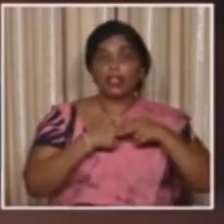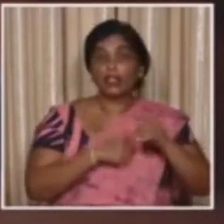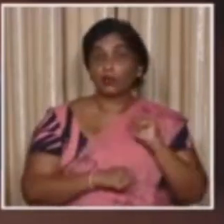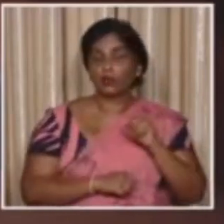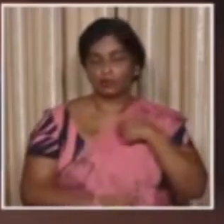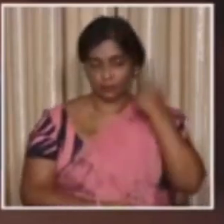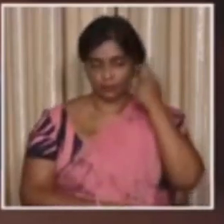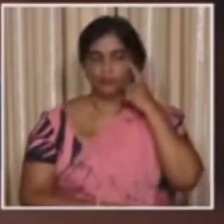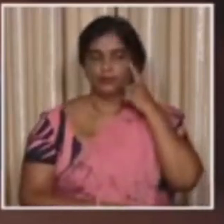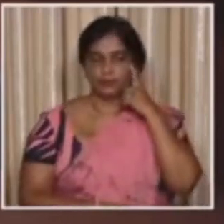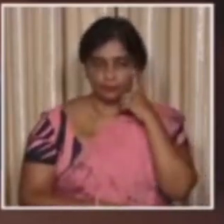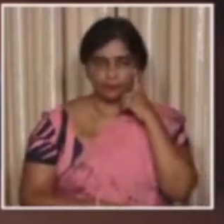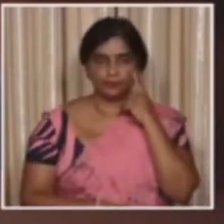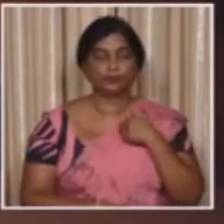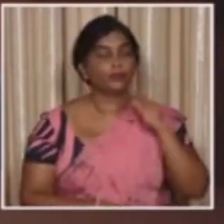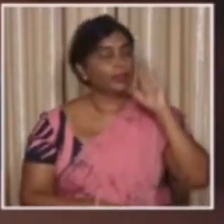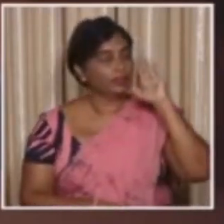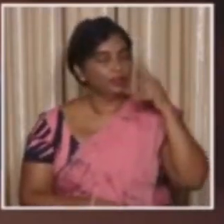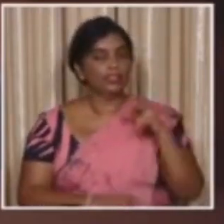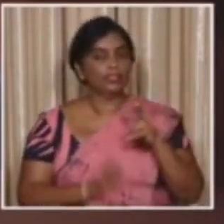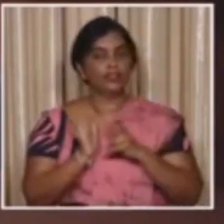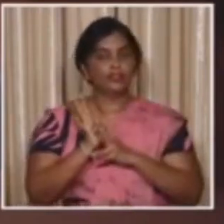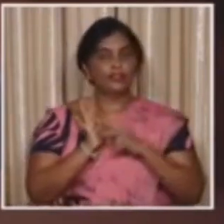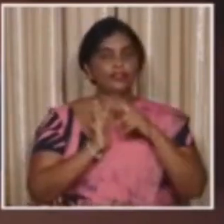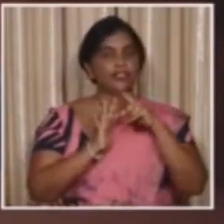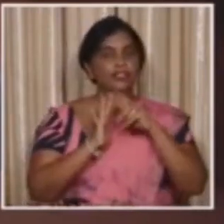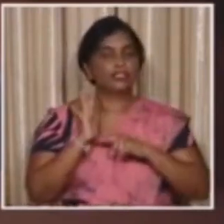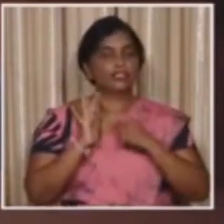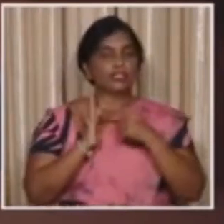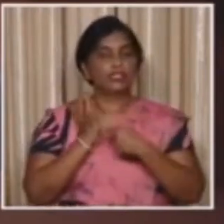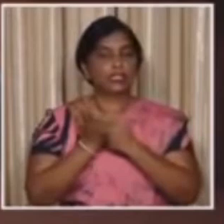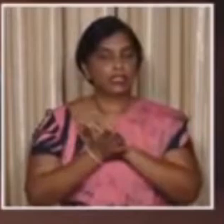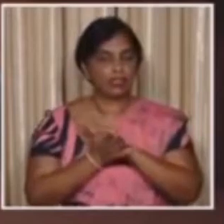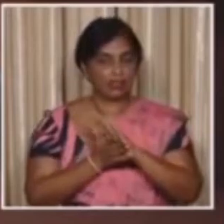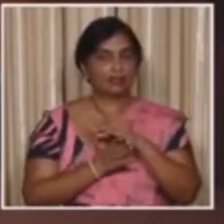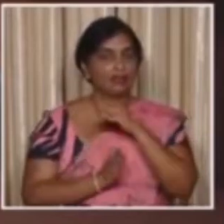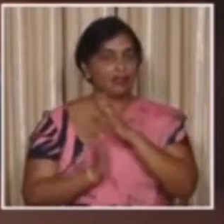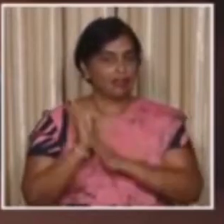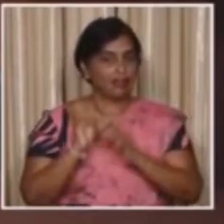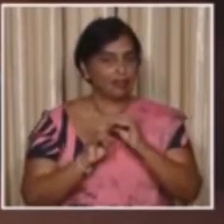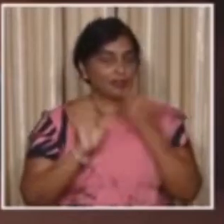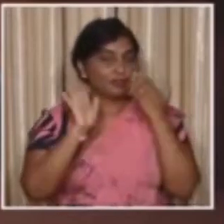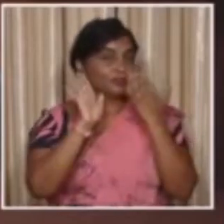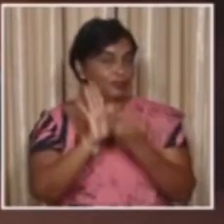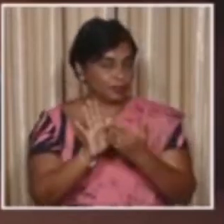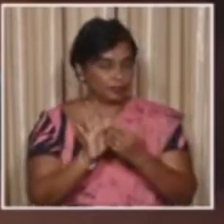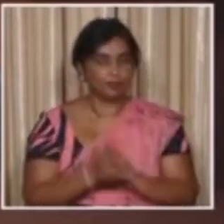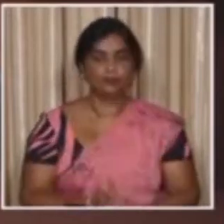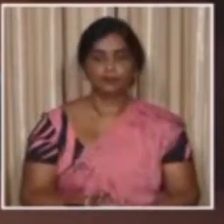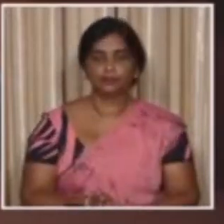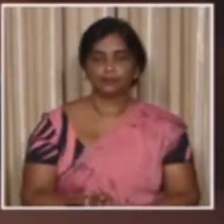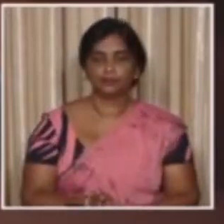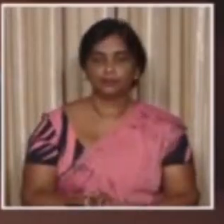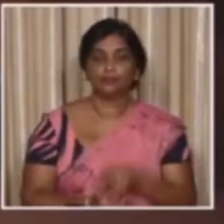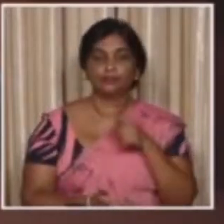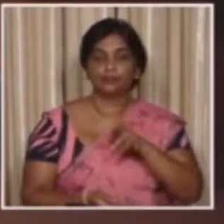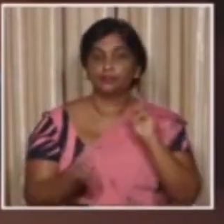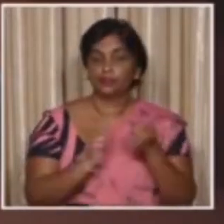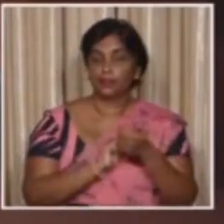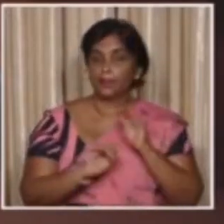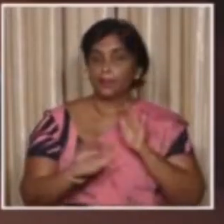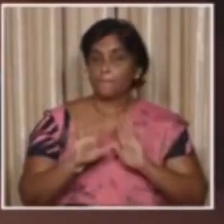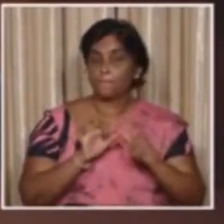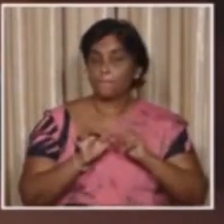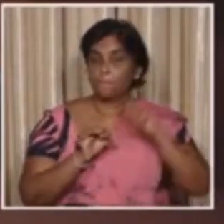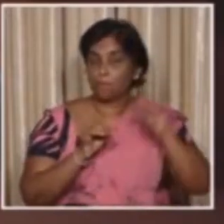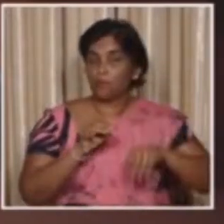කියලා. විශේෂයෙන්ම විජිත හේරත් අපේ සහෝදර මන්ත්‍රීතුමා පෙන්වා දීපු දේ තමයි මේ ක්‍රිකට් පාලක